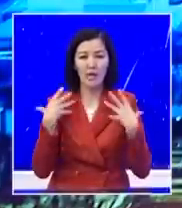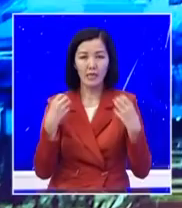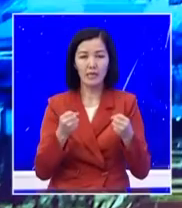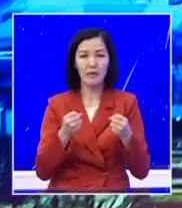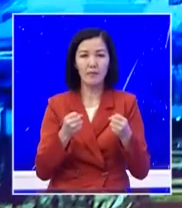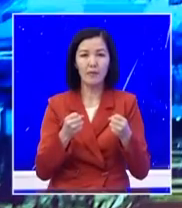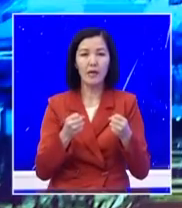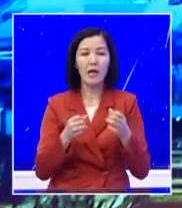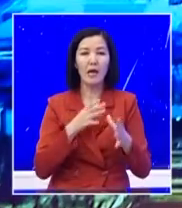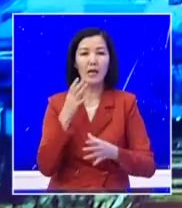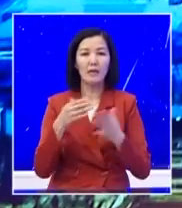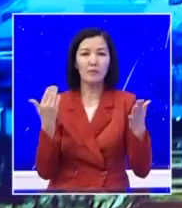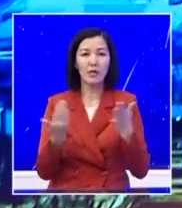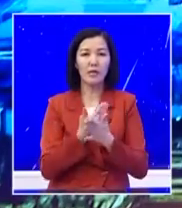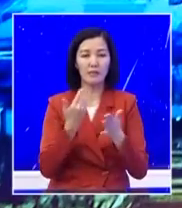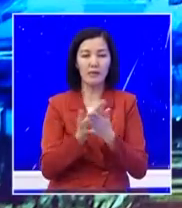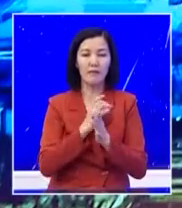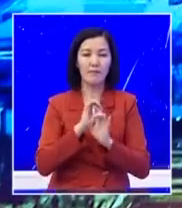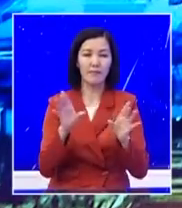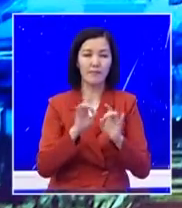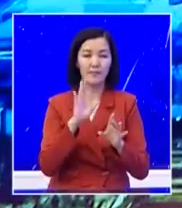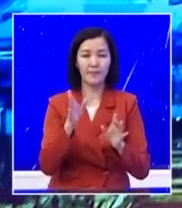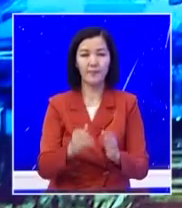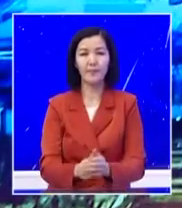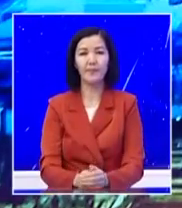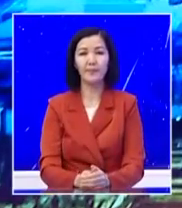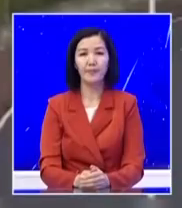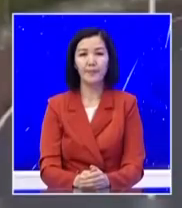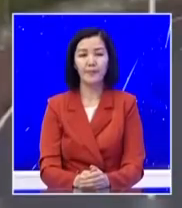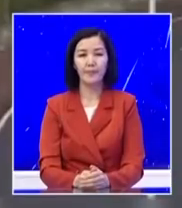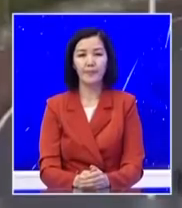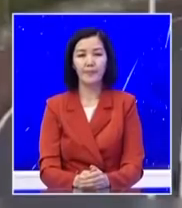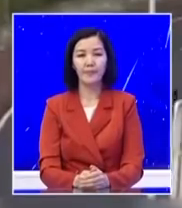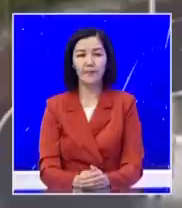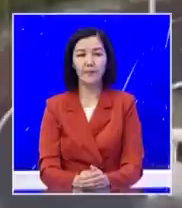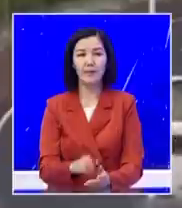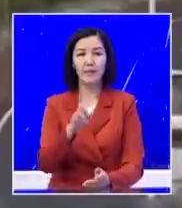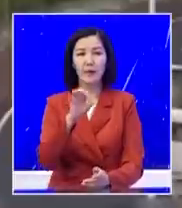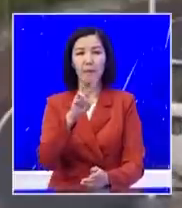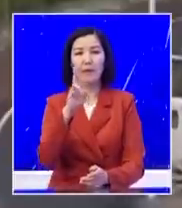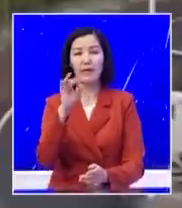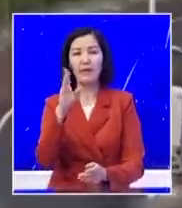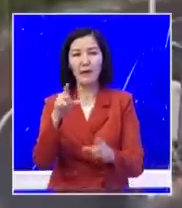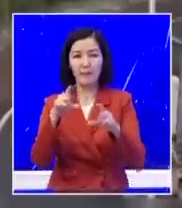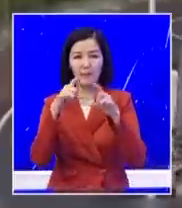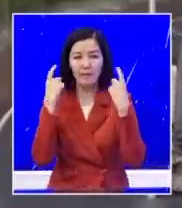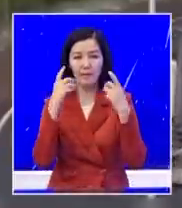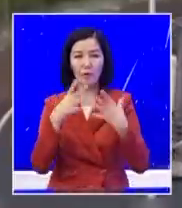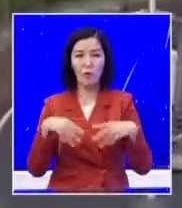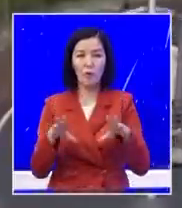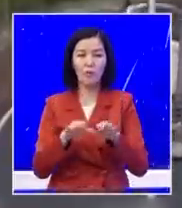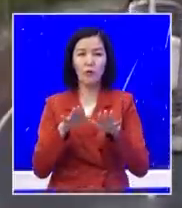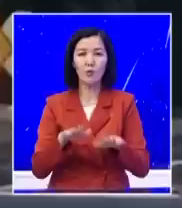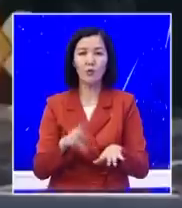айықтырып, қатарға қосқан. Әлем жаңалықтары келесі топтамада. Бельгия халқы енді бетпердесіз қоғамдық орында